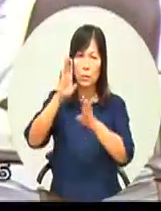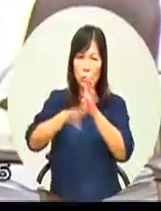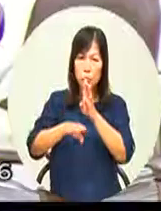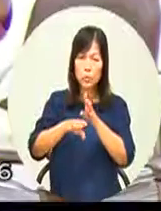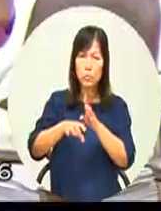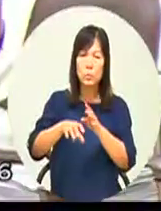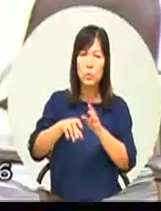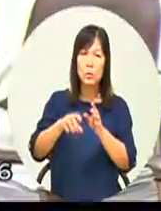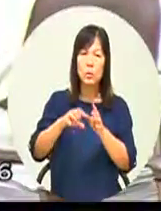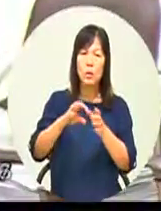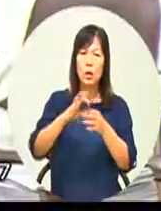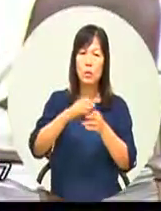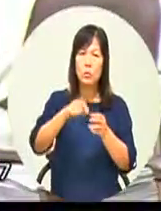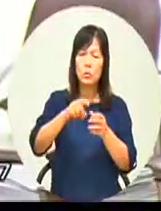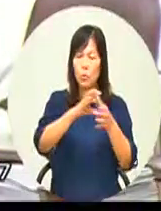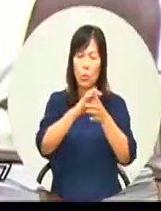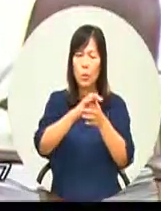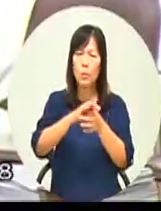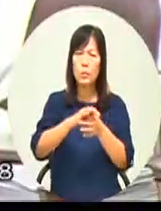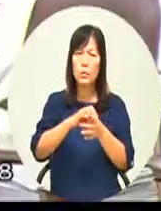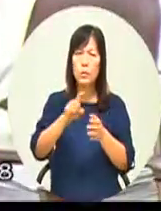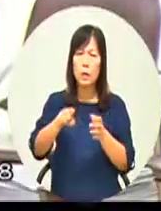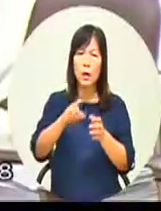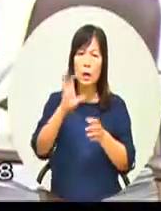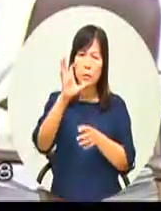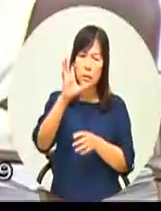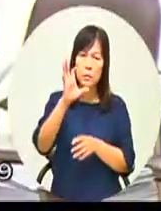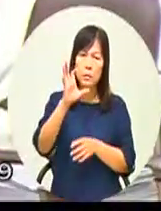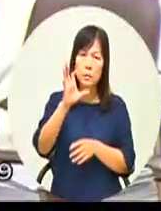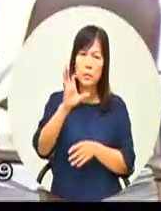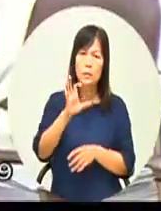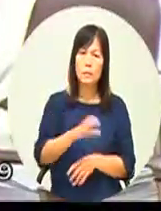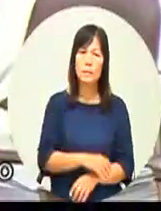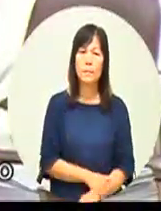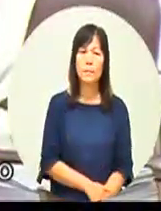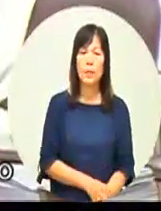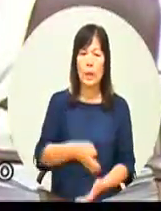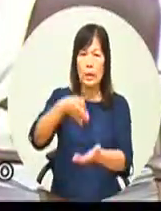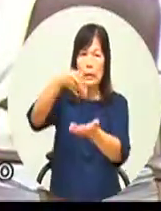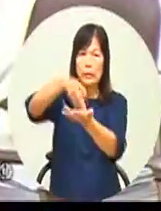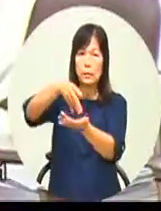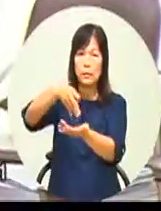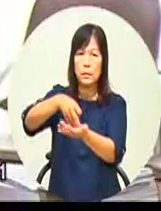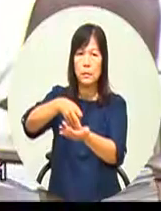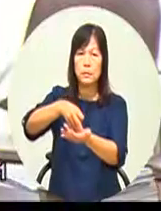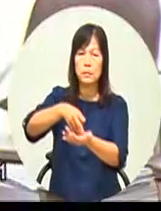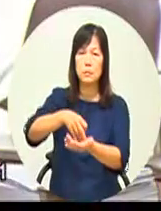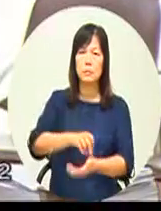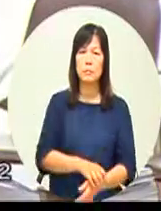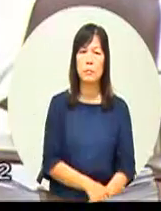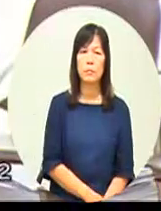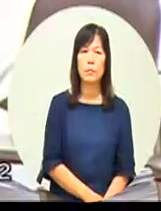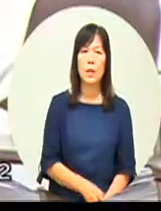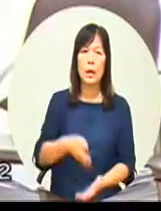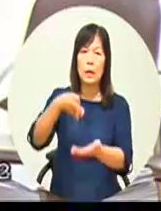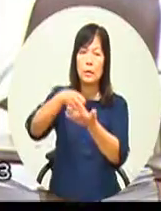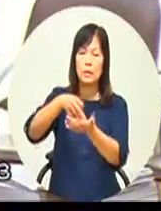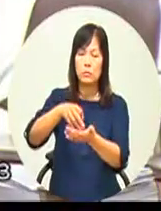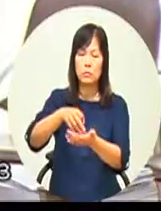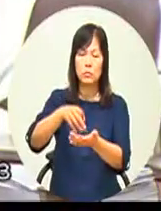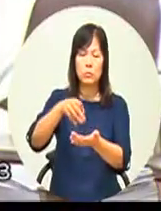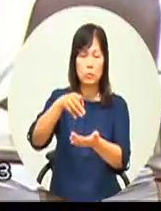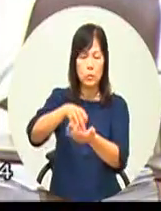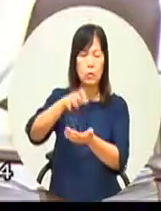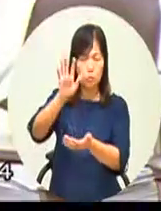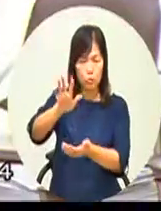到它这个厕所就是登记 有登记是有财产的，所